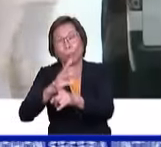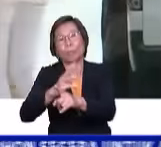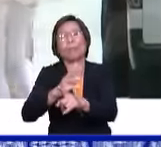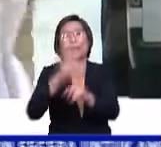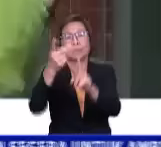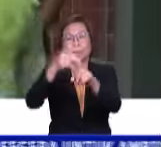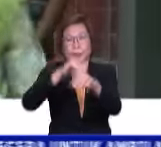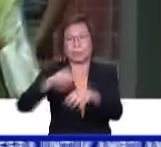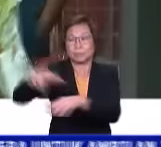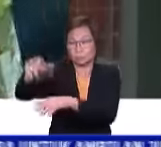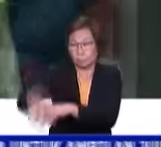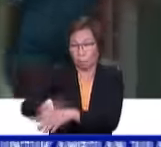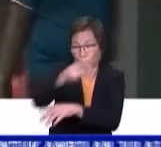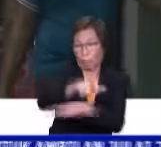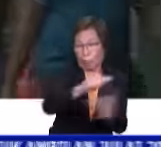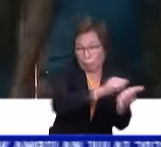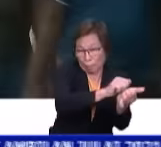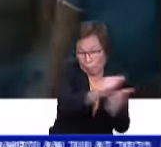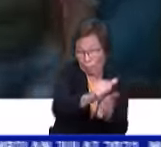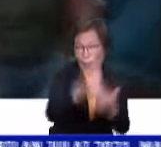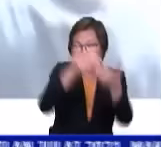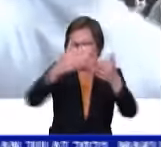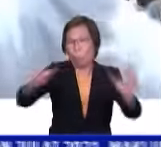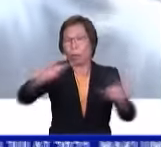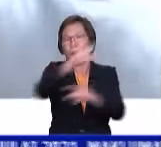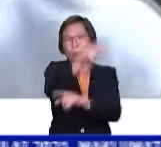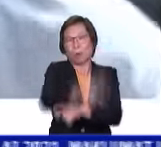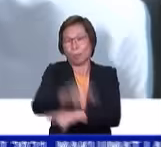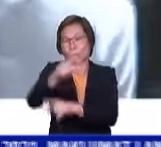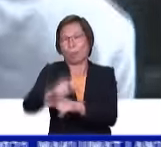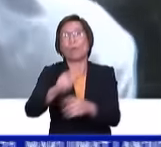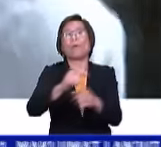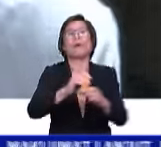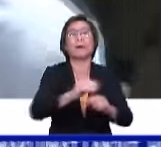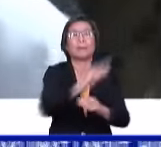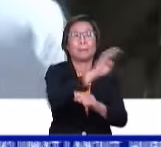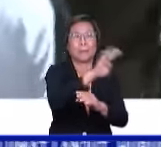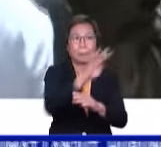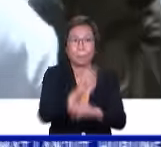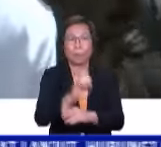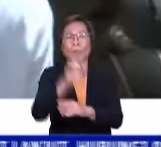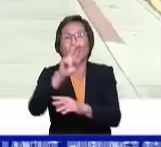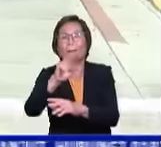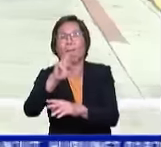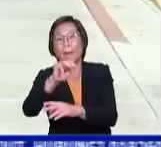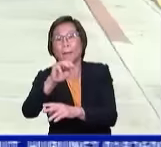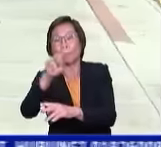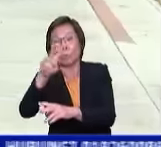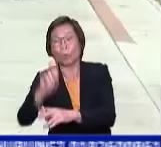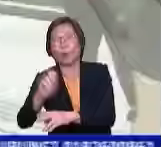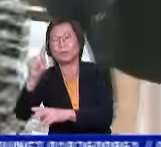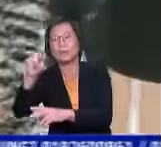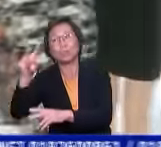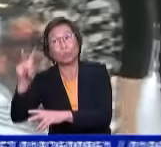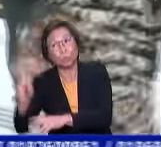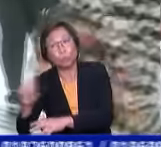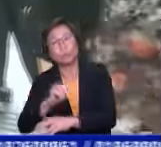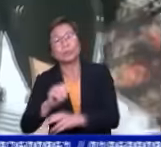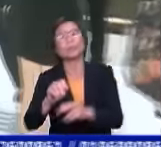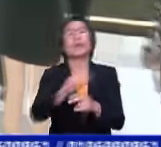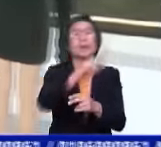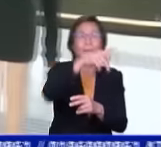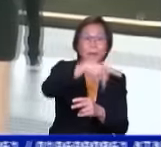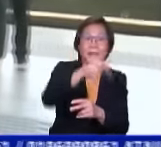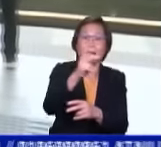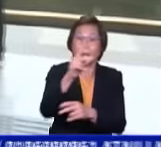yang layak. Permohonan dibuka kepada pelanggan daripada segmen B40, M40 atau T20 serta perusahaan mikro